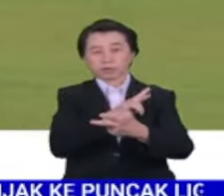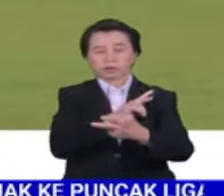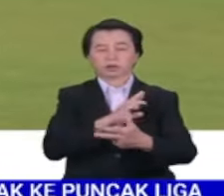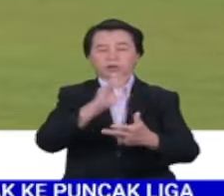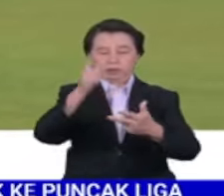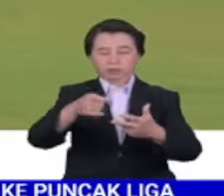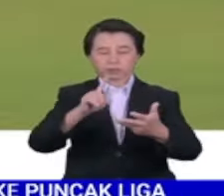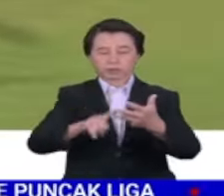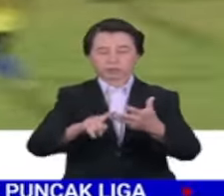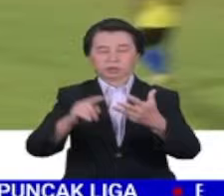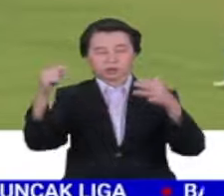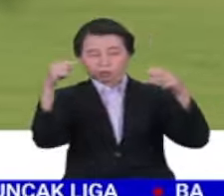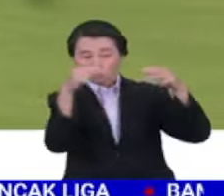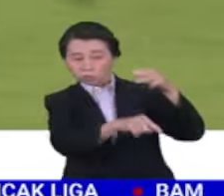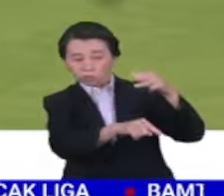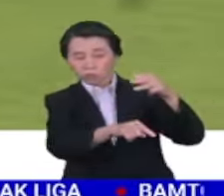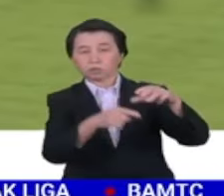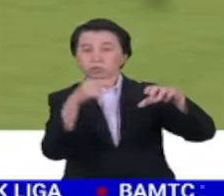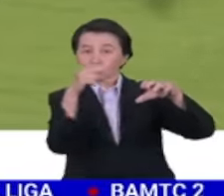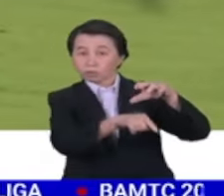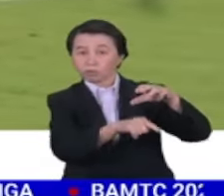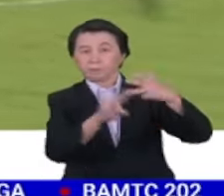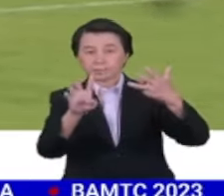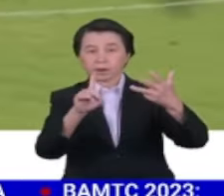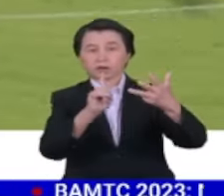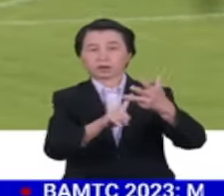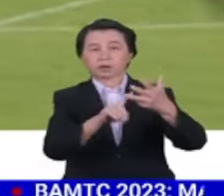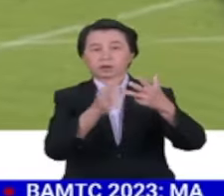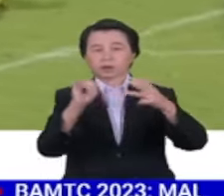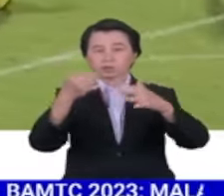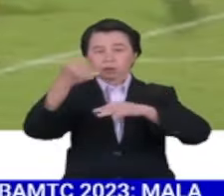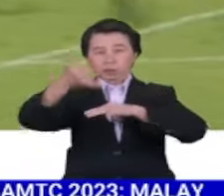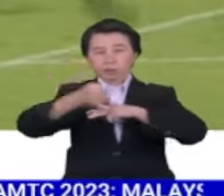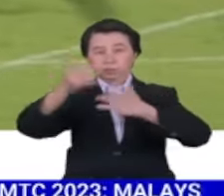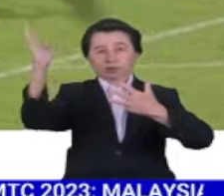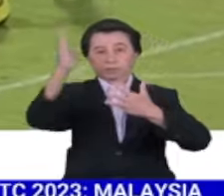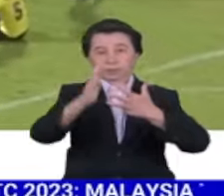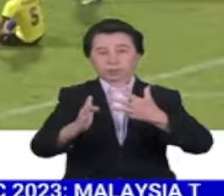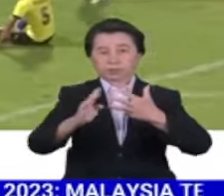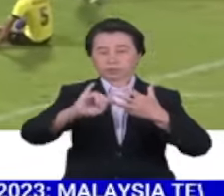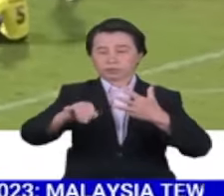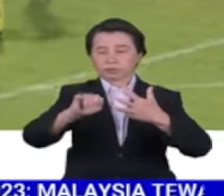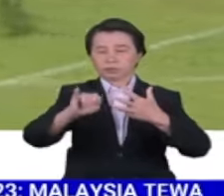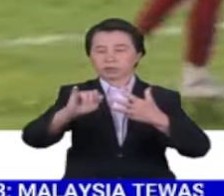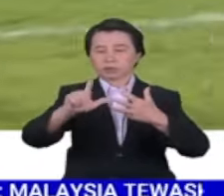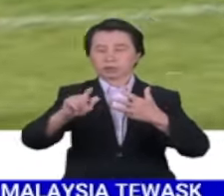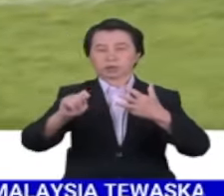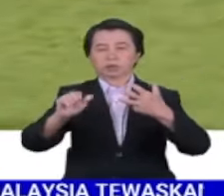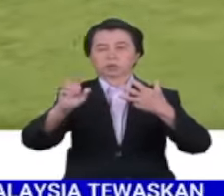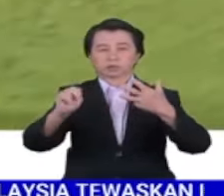dicarikan pada Mini akhir permainan babak kedua menelusi pemain impor dari Brazil gelton